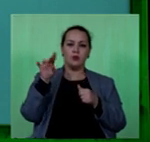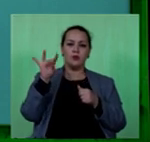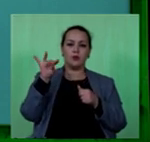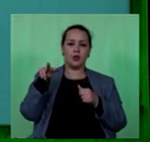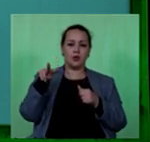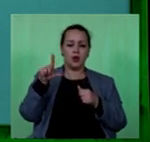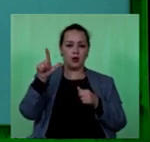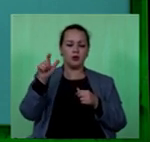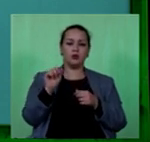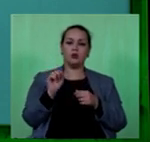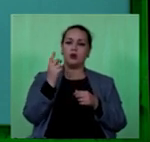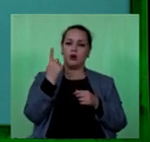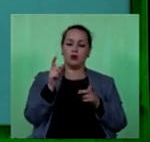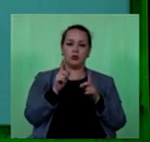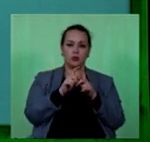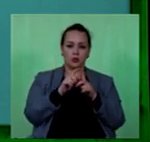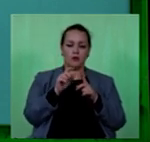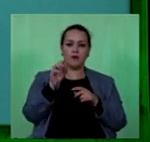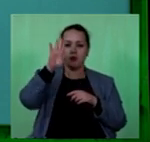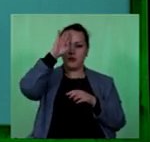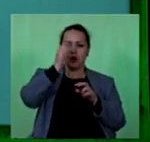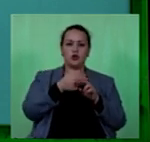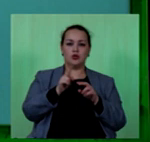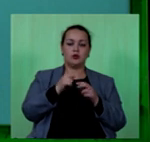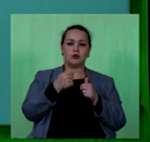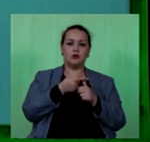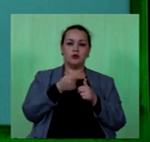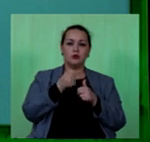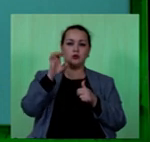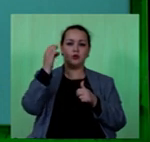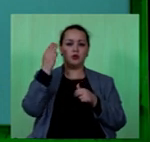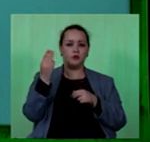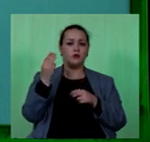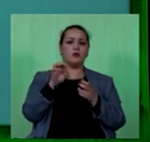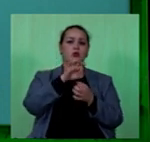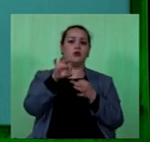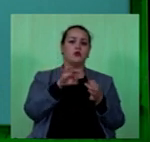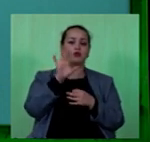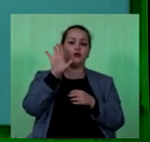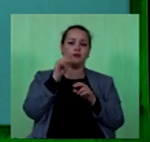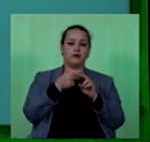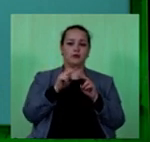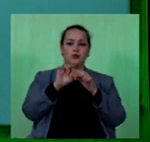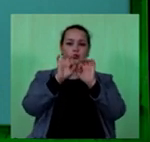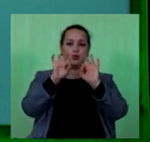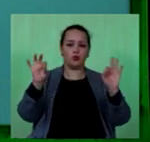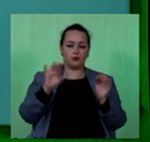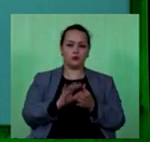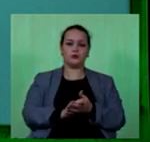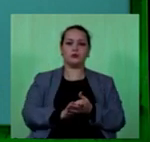одно слово мальчик это имя существительное и она лишь в данной строке